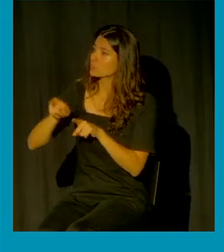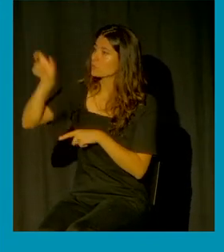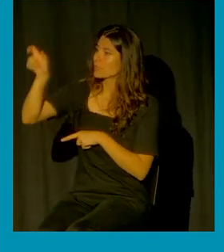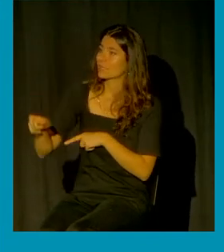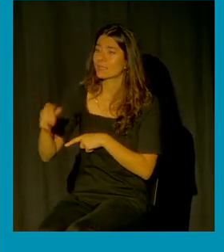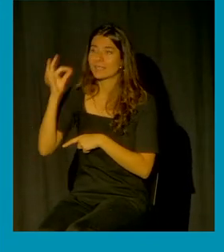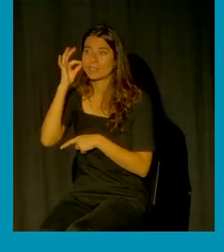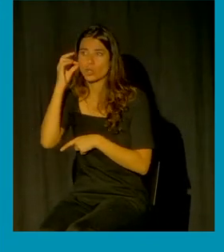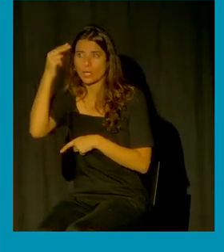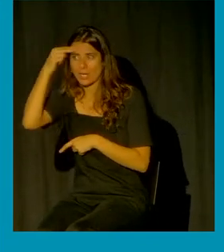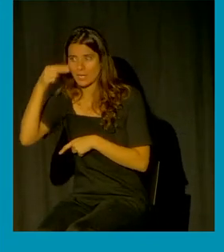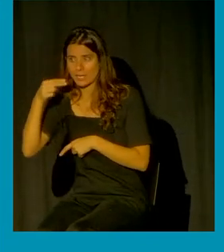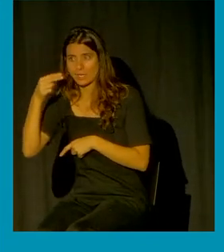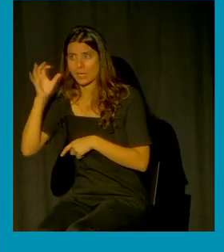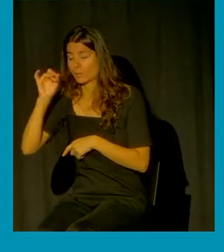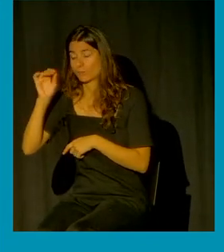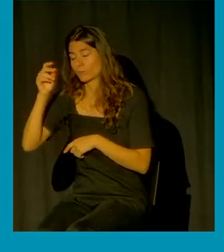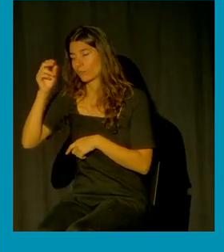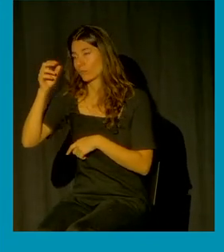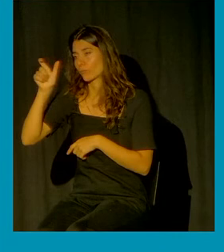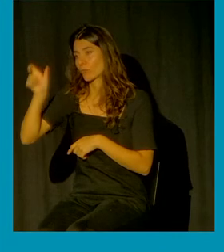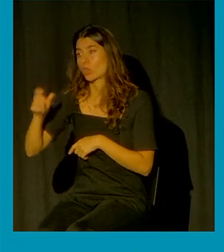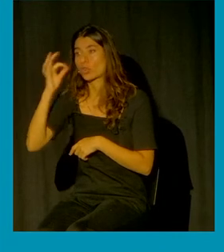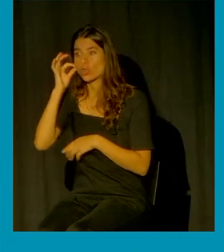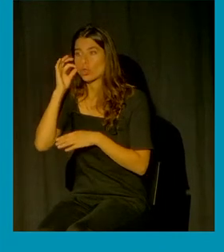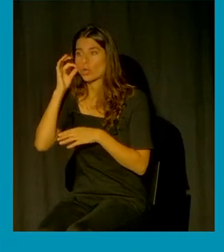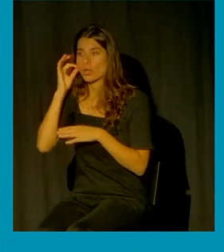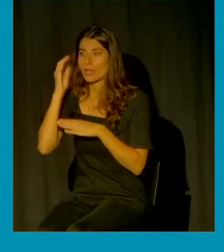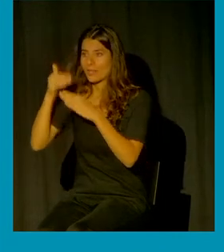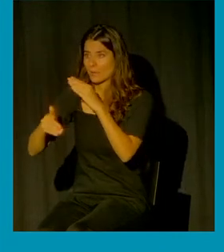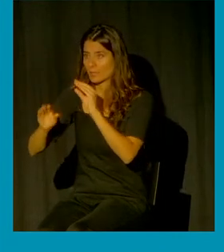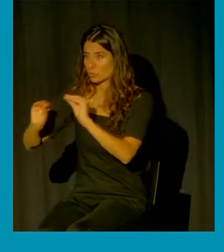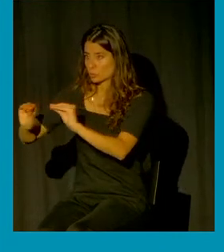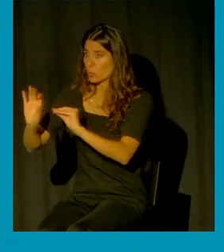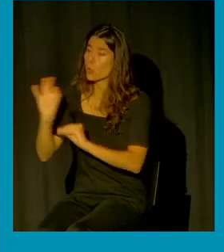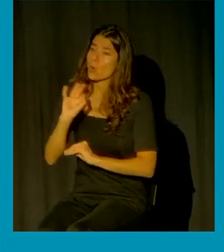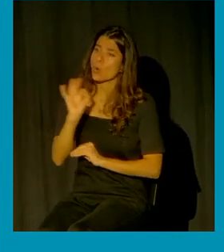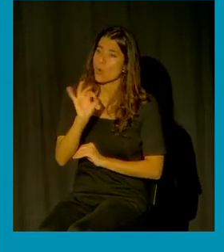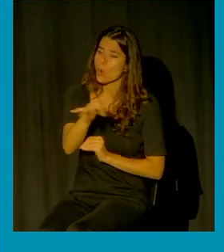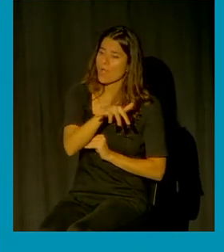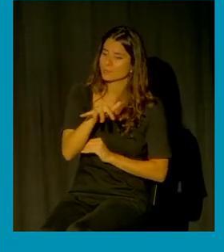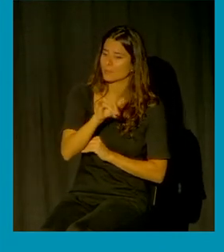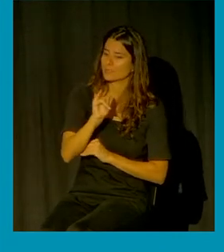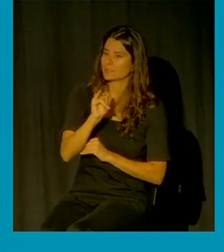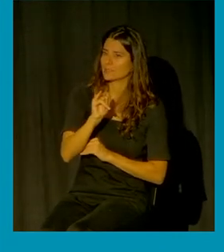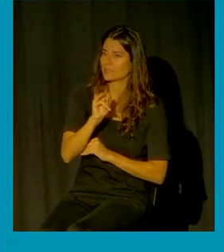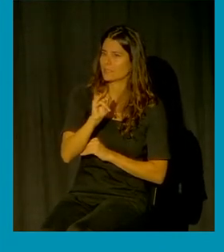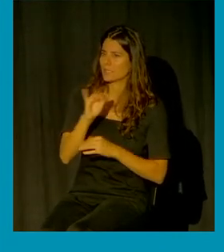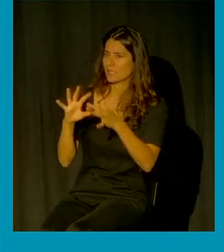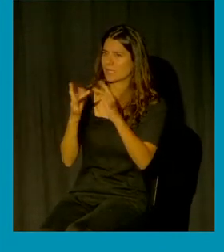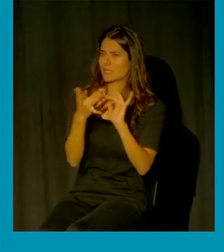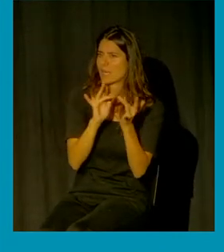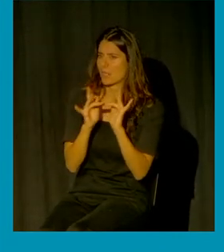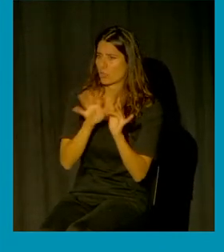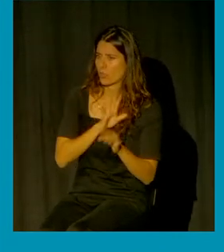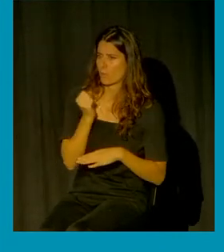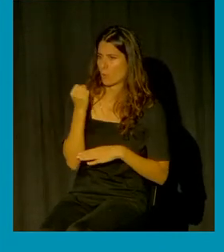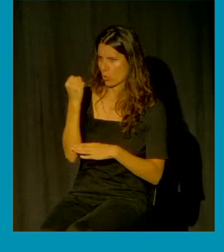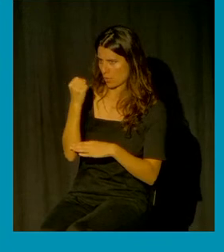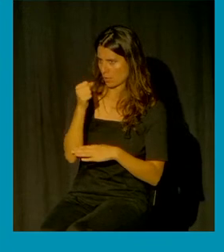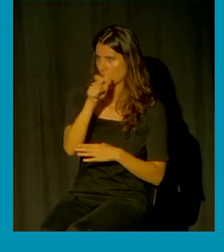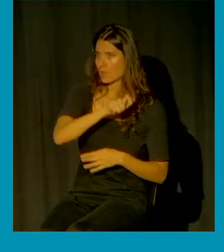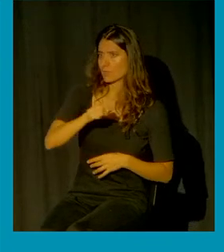els diguem-ne els espais i les dinàmiques de poder que pretenen imposar les masculinitats hegemòniques